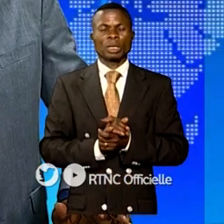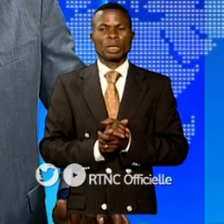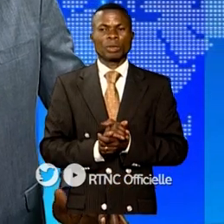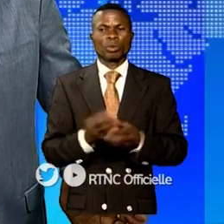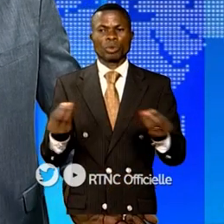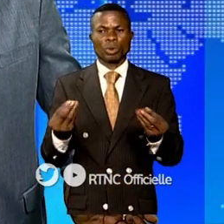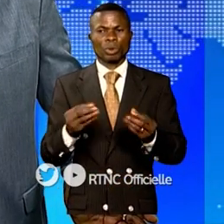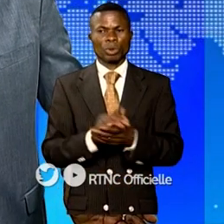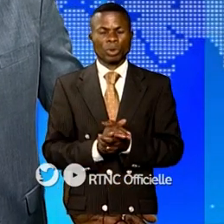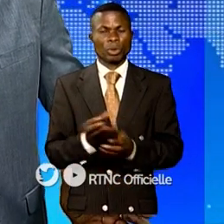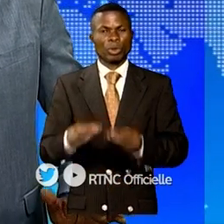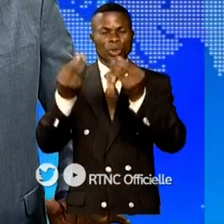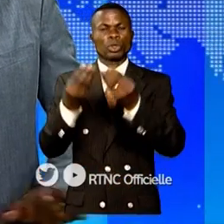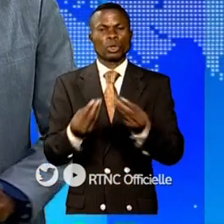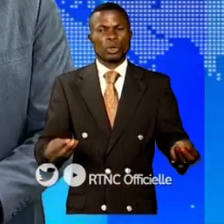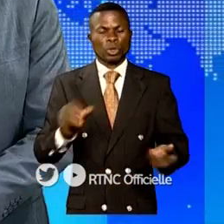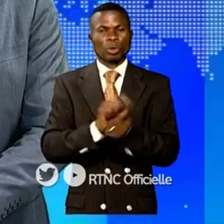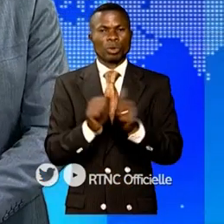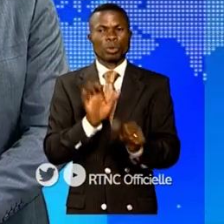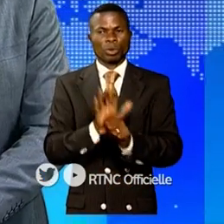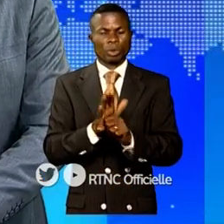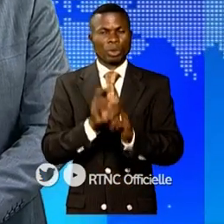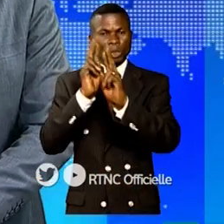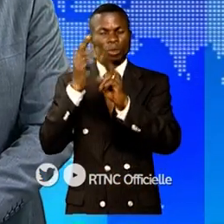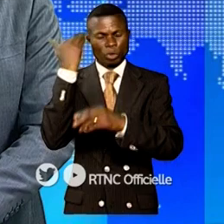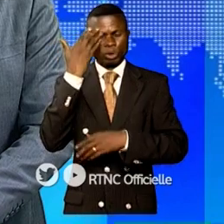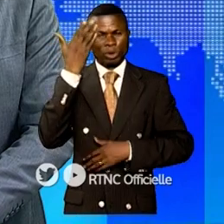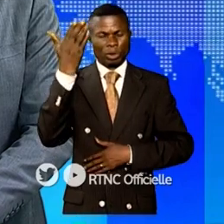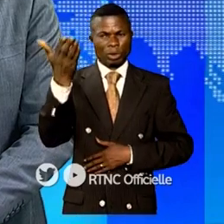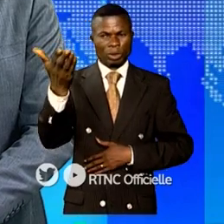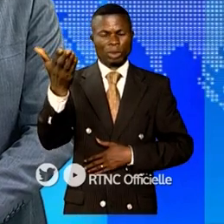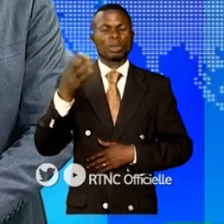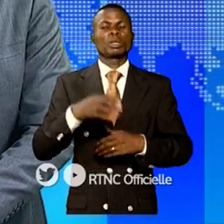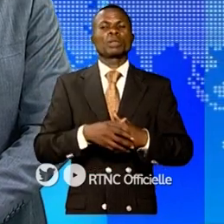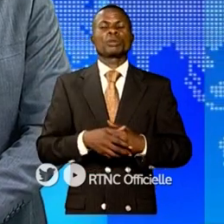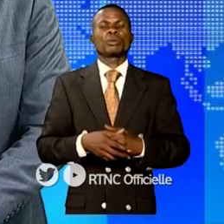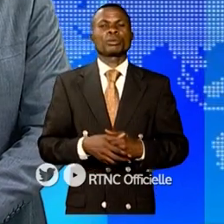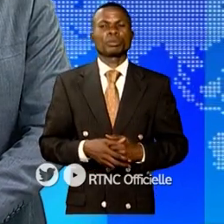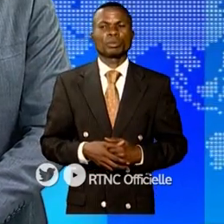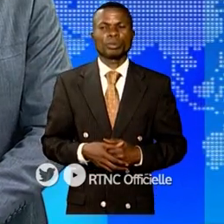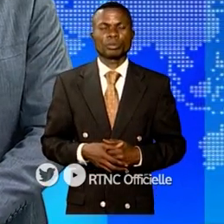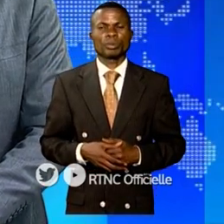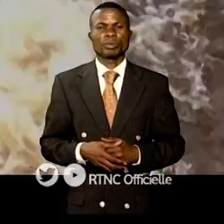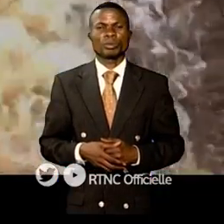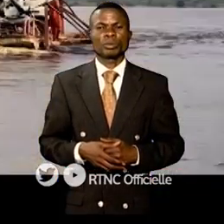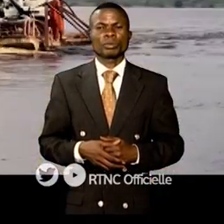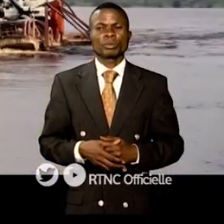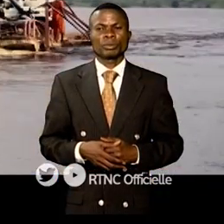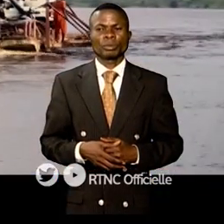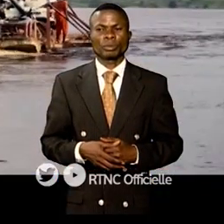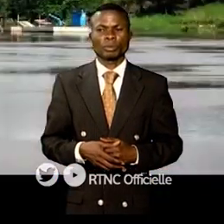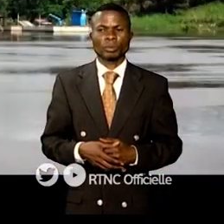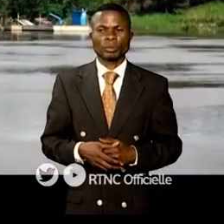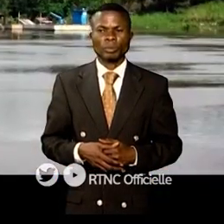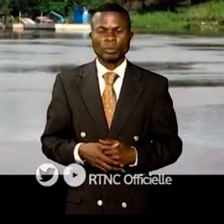Tshilombo pour apporter des solutions idoines. Un reportage d'Emile Nzuzizola et Junior Kofusuka.